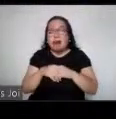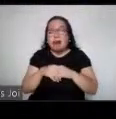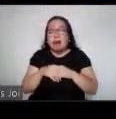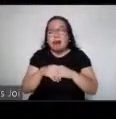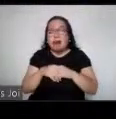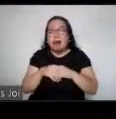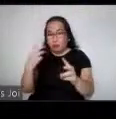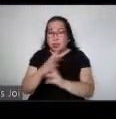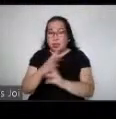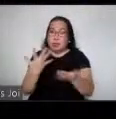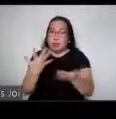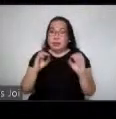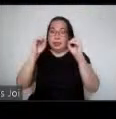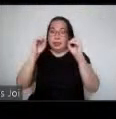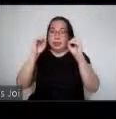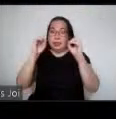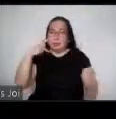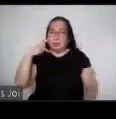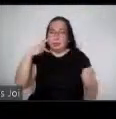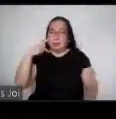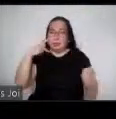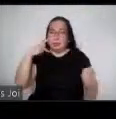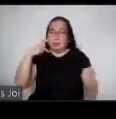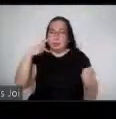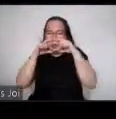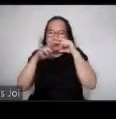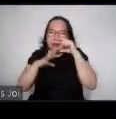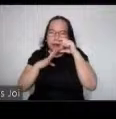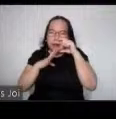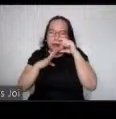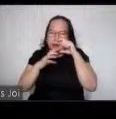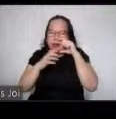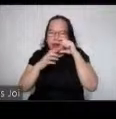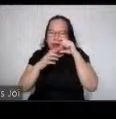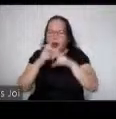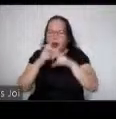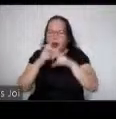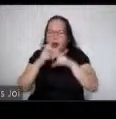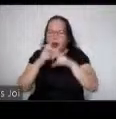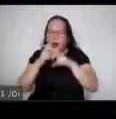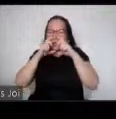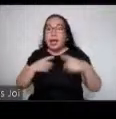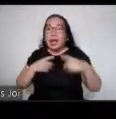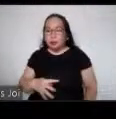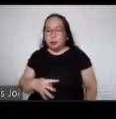mag-explain with their mask, binaba niya.